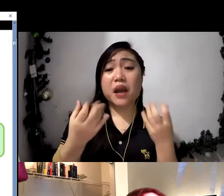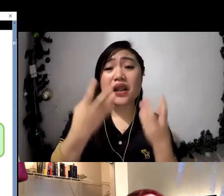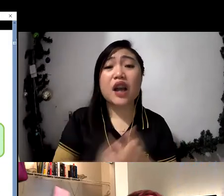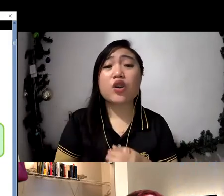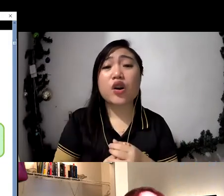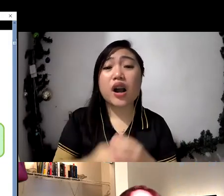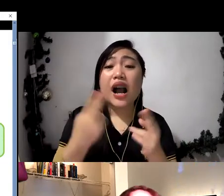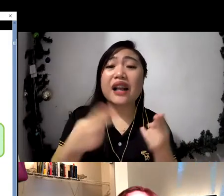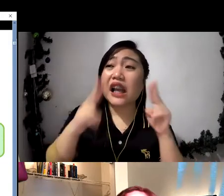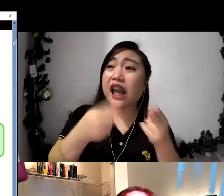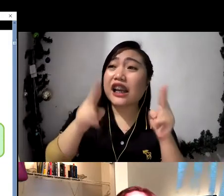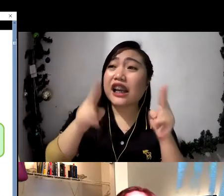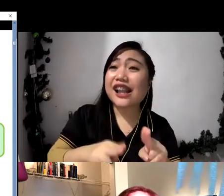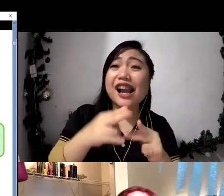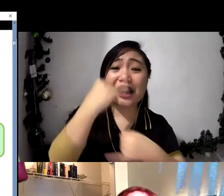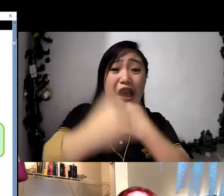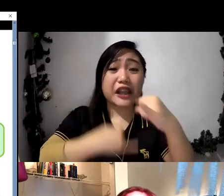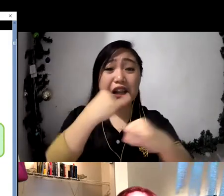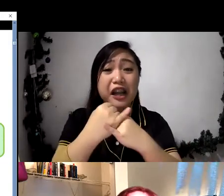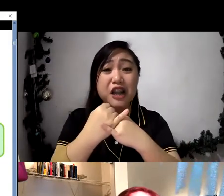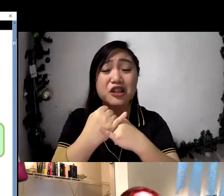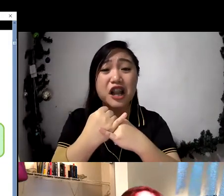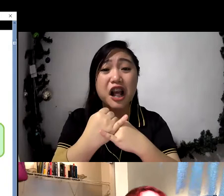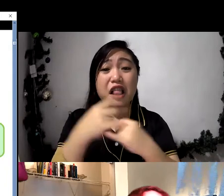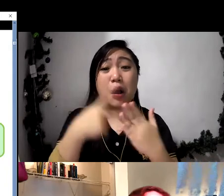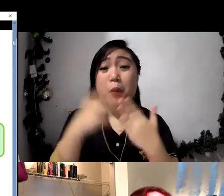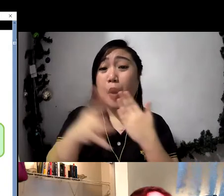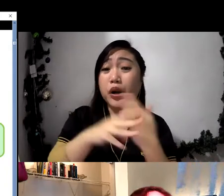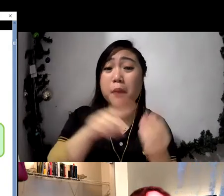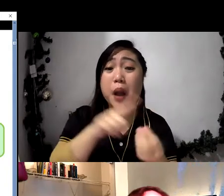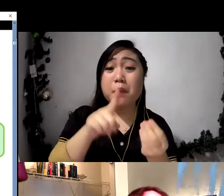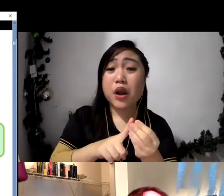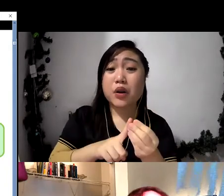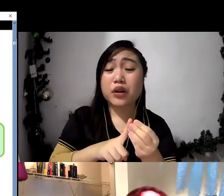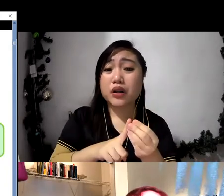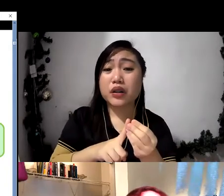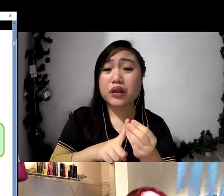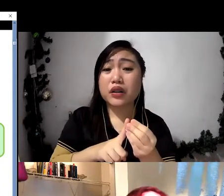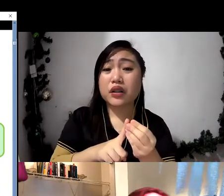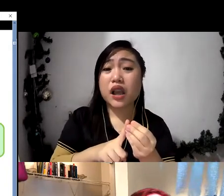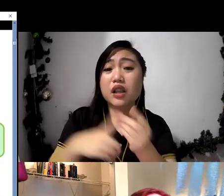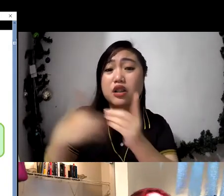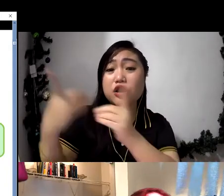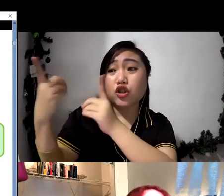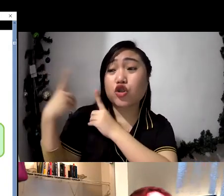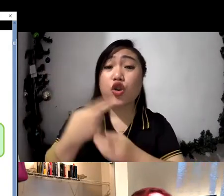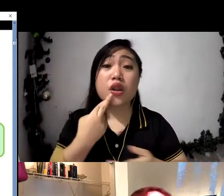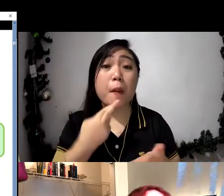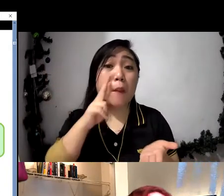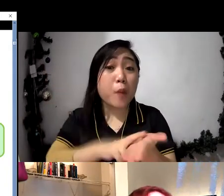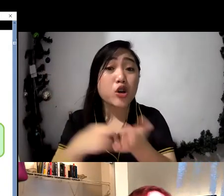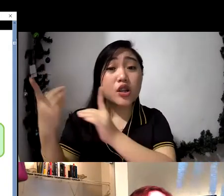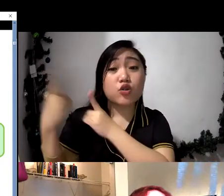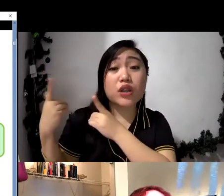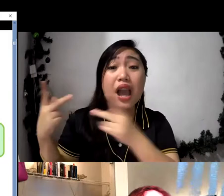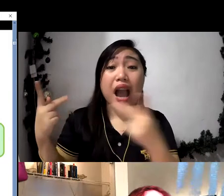na yung ating international commitment at sa in terms of our reportorial duty, may mga lumalabas na programa